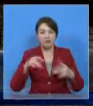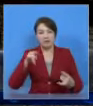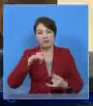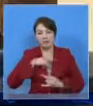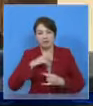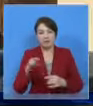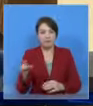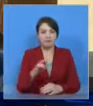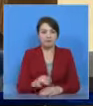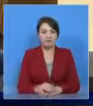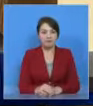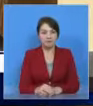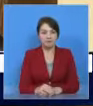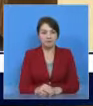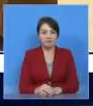регионе